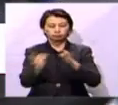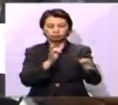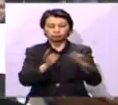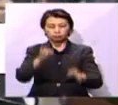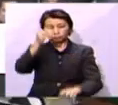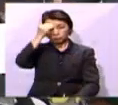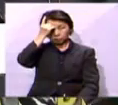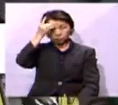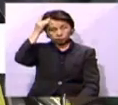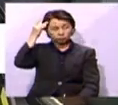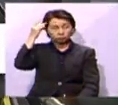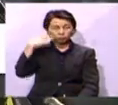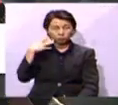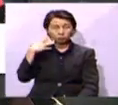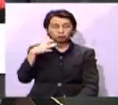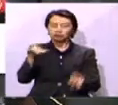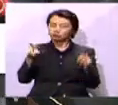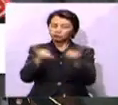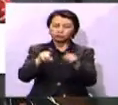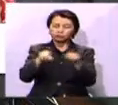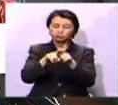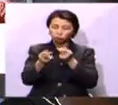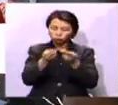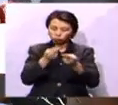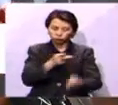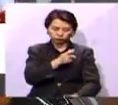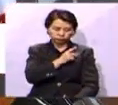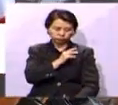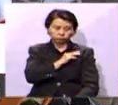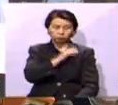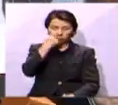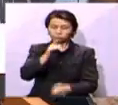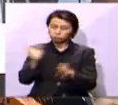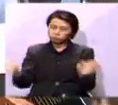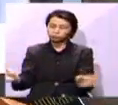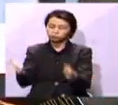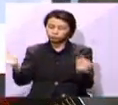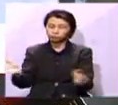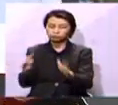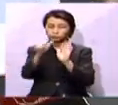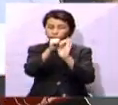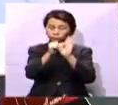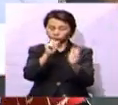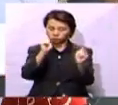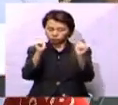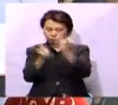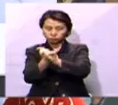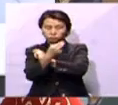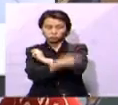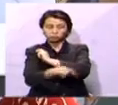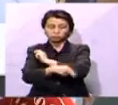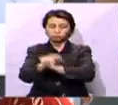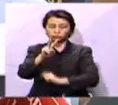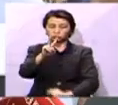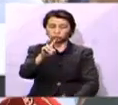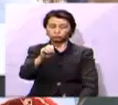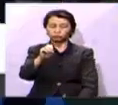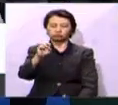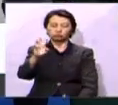Jelas Datuk Seri Hishamuddin, ia sejajar dengan usaha kementerian dalam menggalakkan agenda transformasi nasional